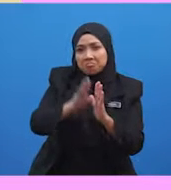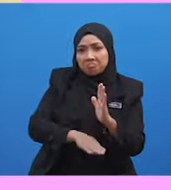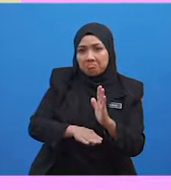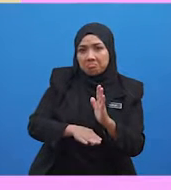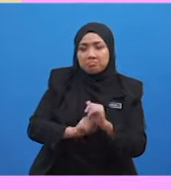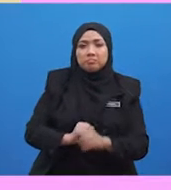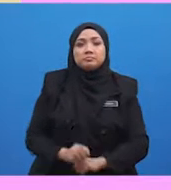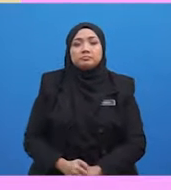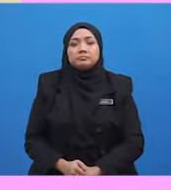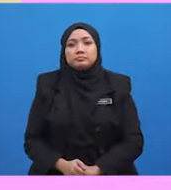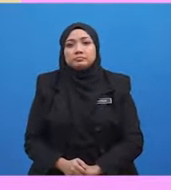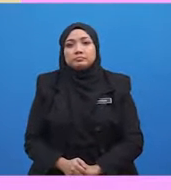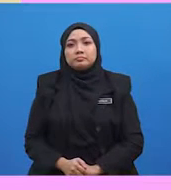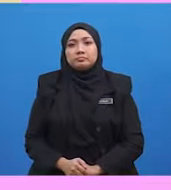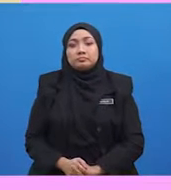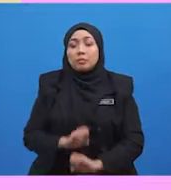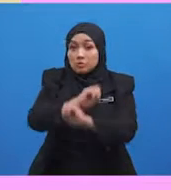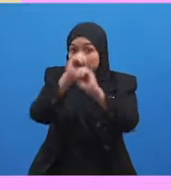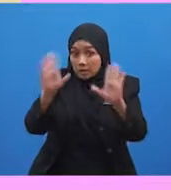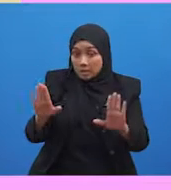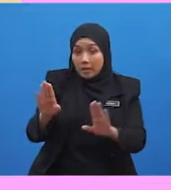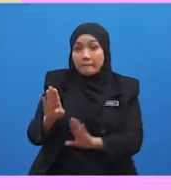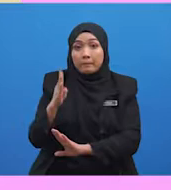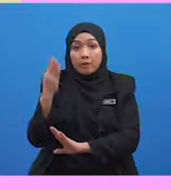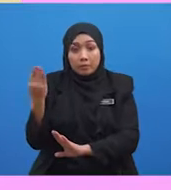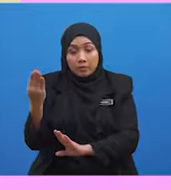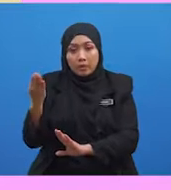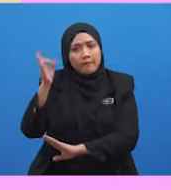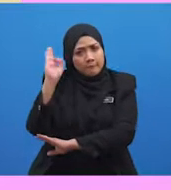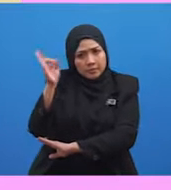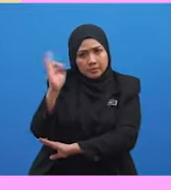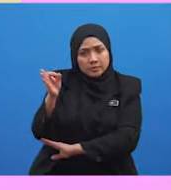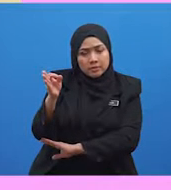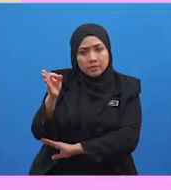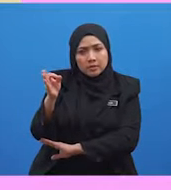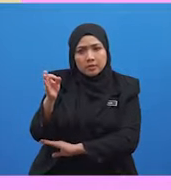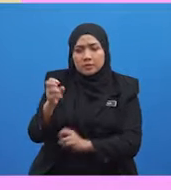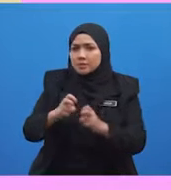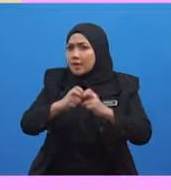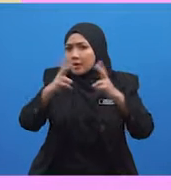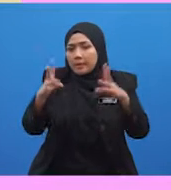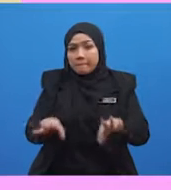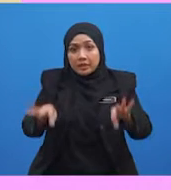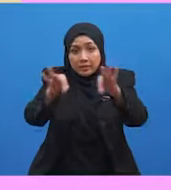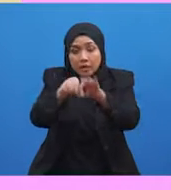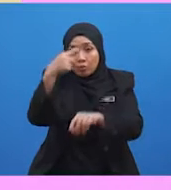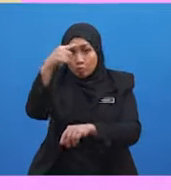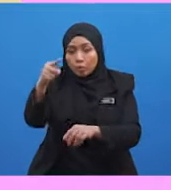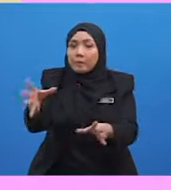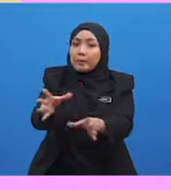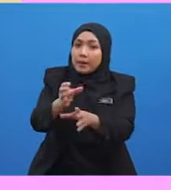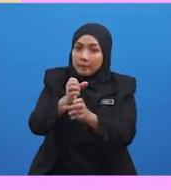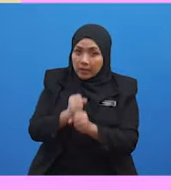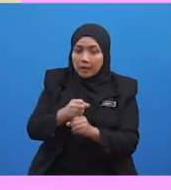Jelaslah bahawa fasilitator memainkan peranan yang amat penting untuk mendapatkan hasil yang baik.